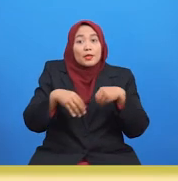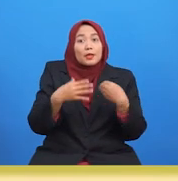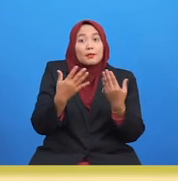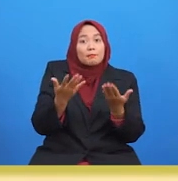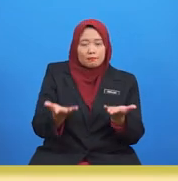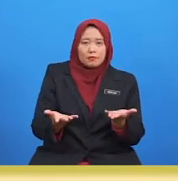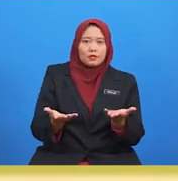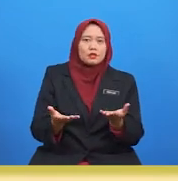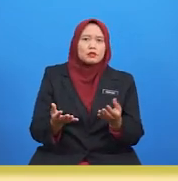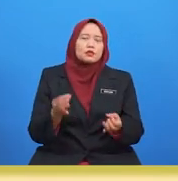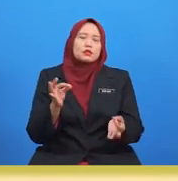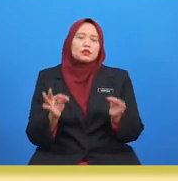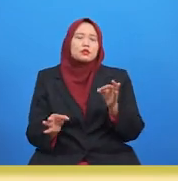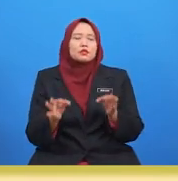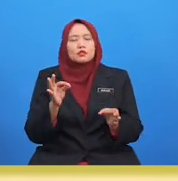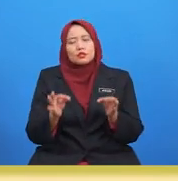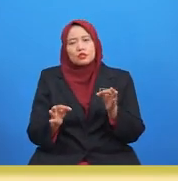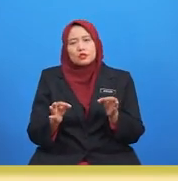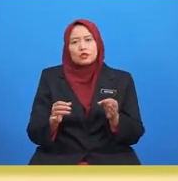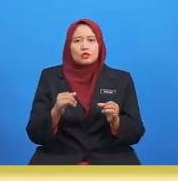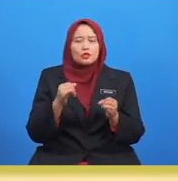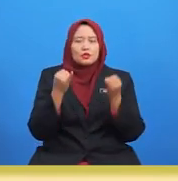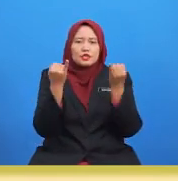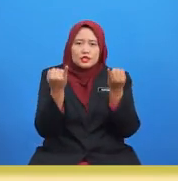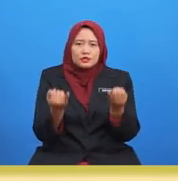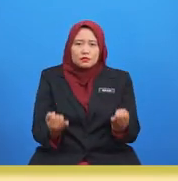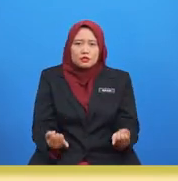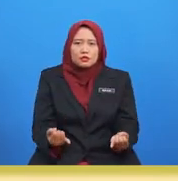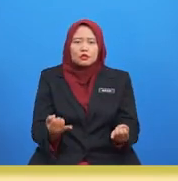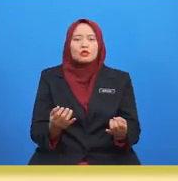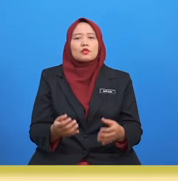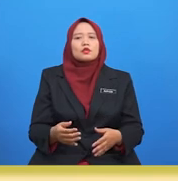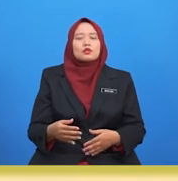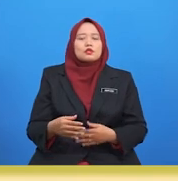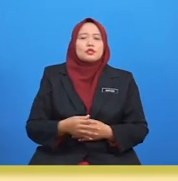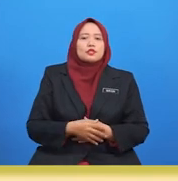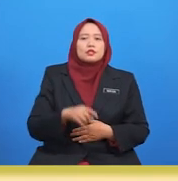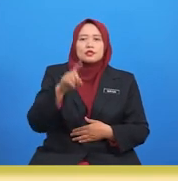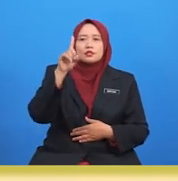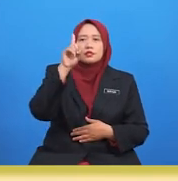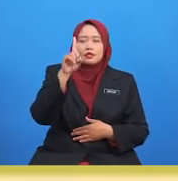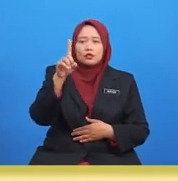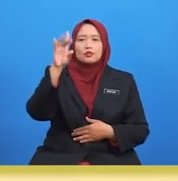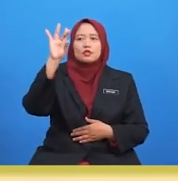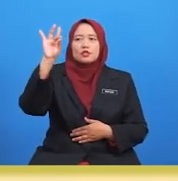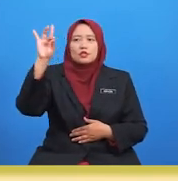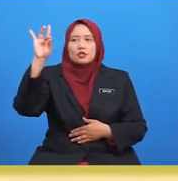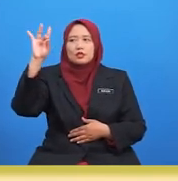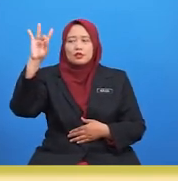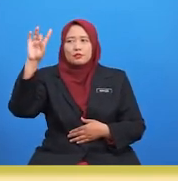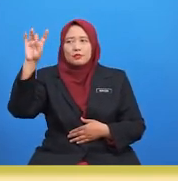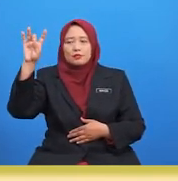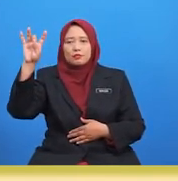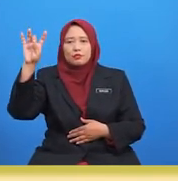Bagaimana pula jika isi padu yang dijanakan adalah 180 darjah? Kita akan